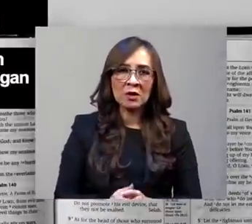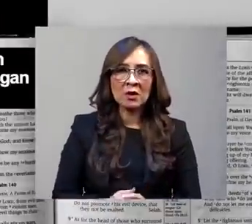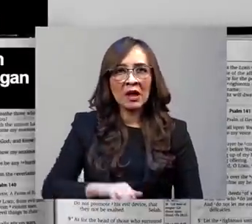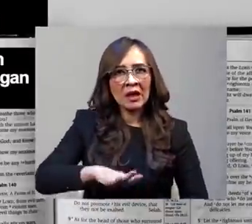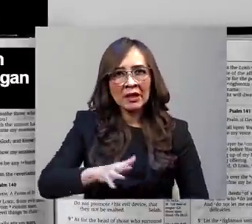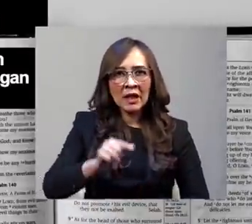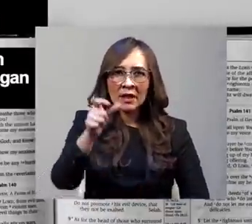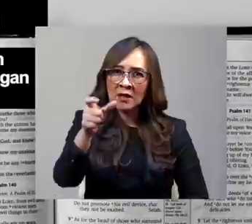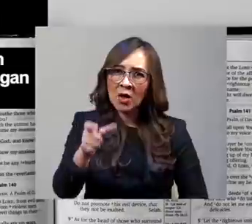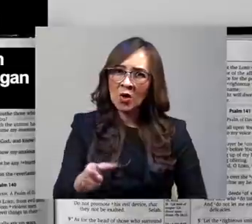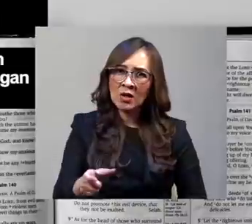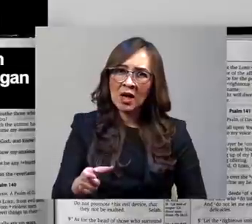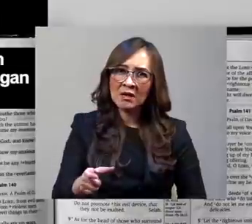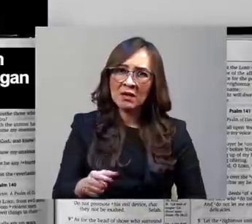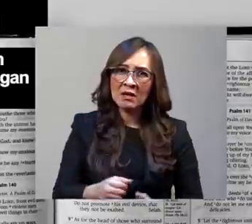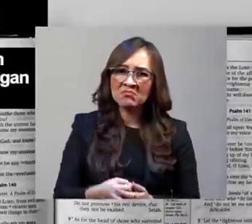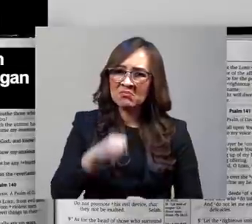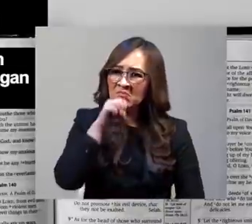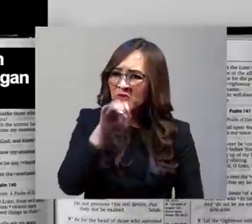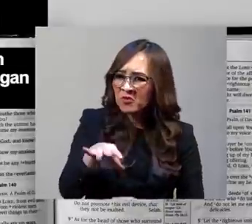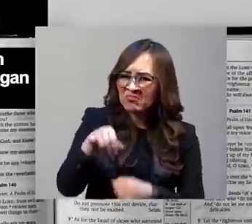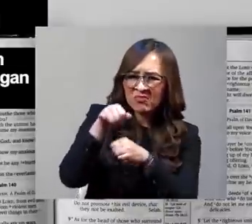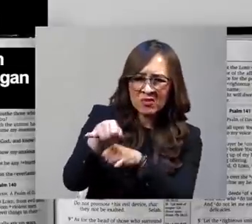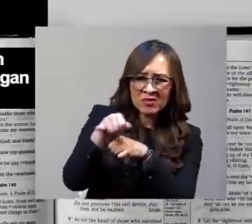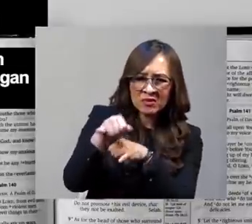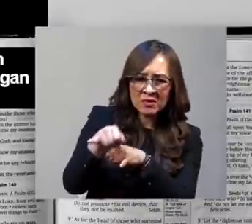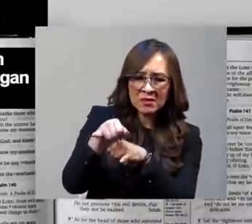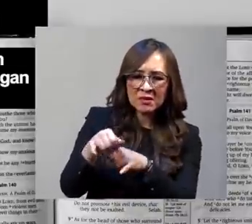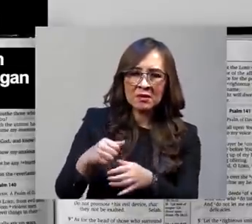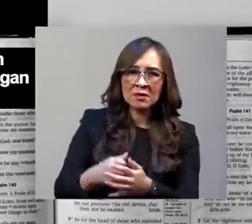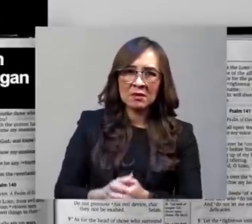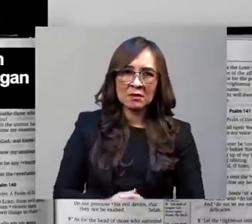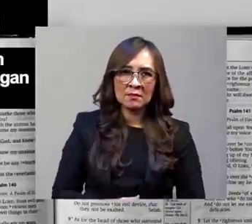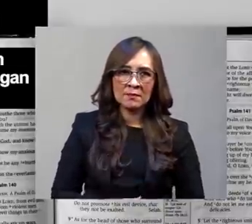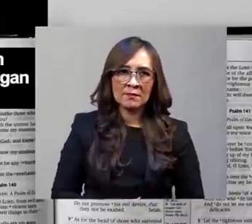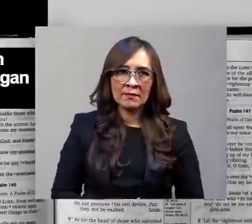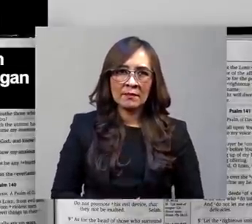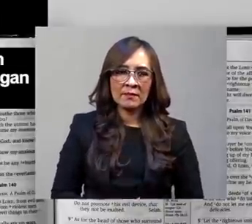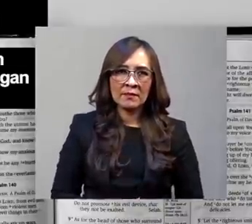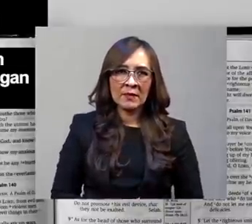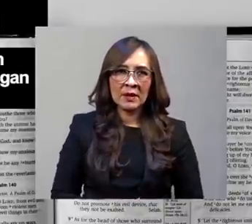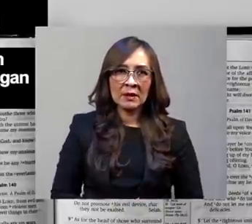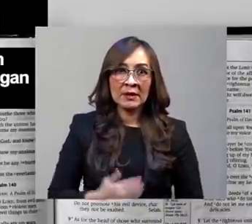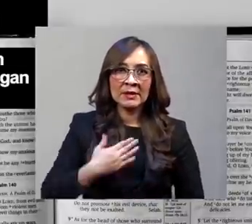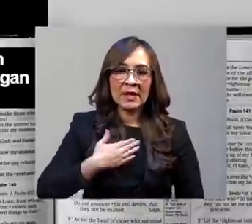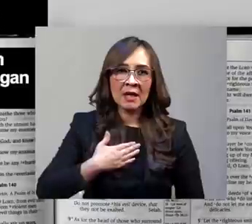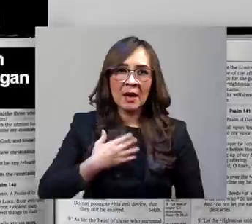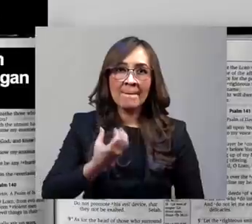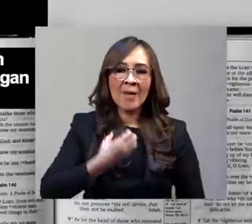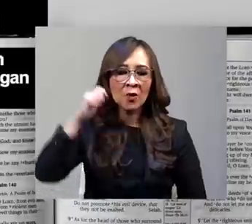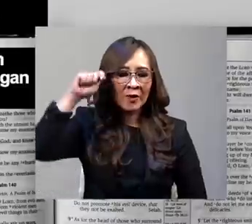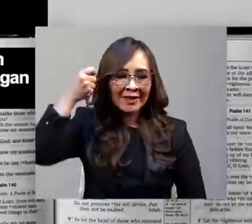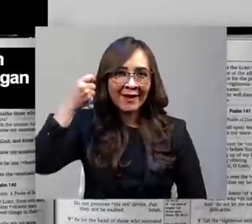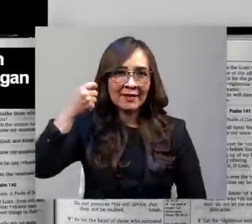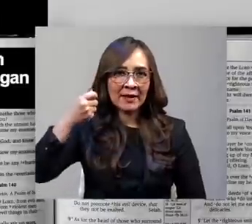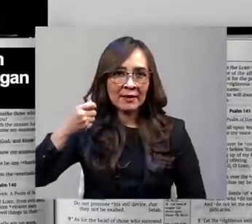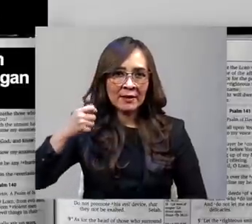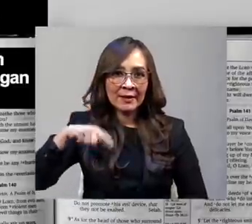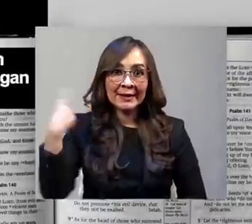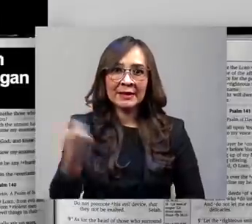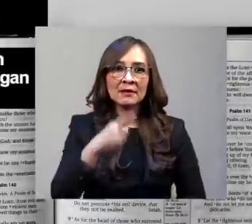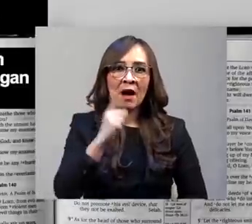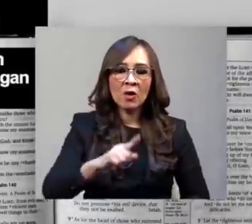mulutnya menyakitkan. Apapun yang dikatakan selalu melukai perasaanmu. Tapi sebagai hamba Allah saya mau ingatkan, siap. Karena kita belum tiba di